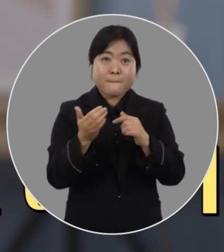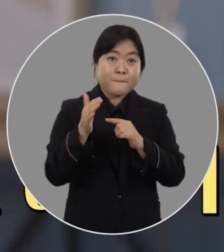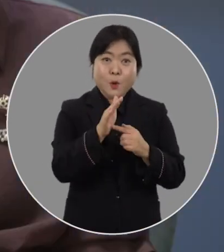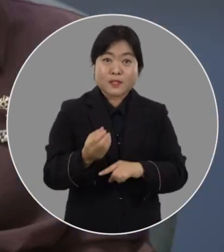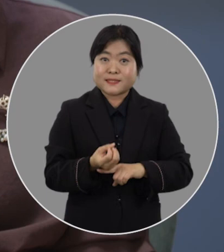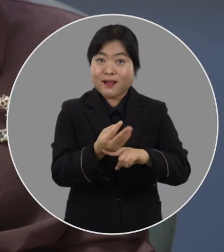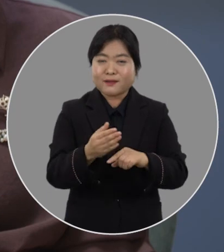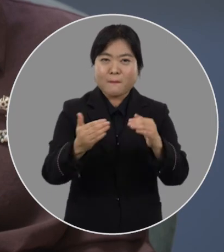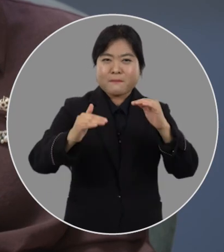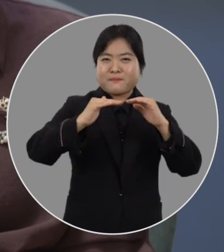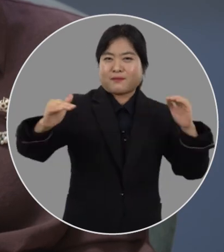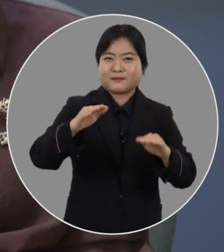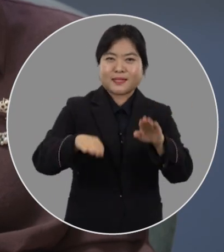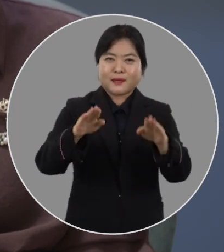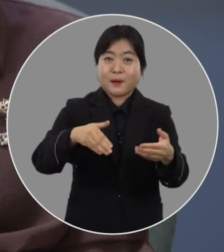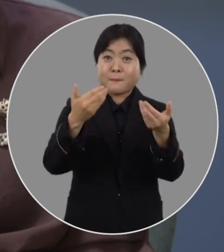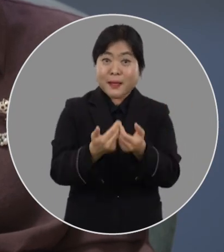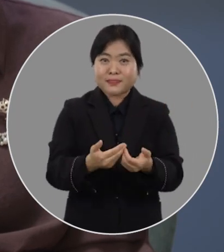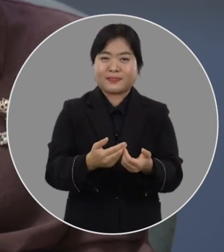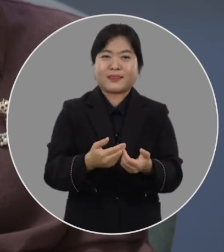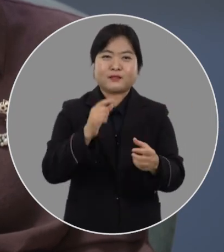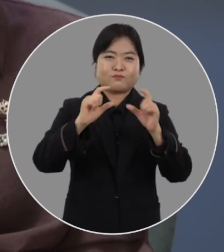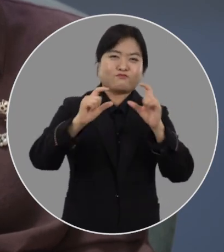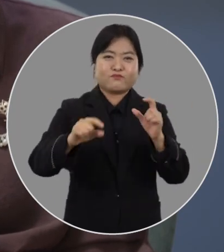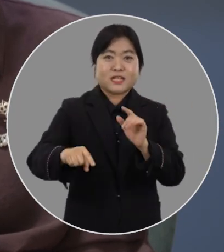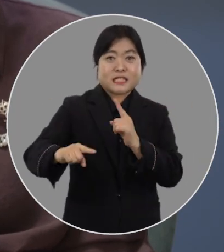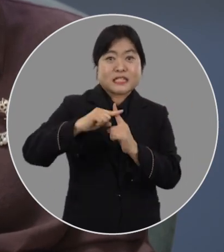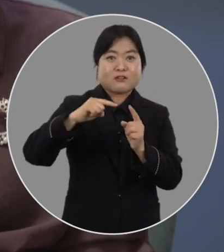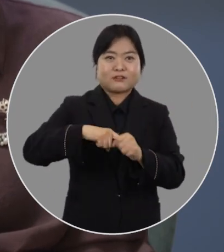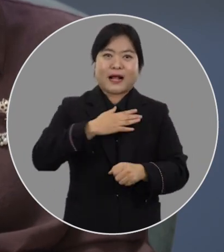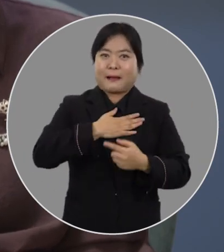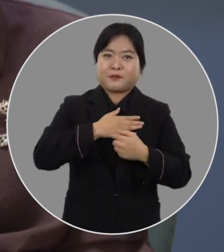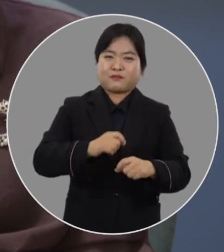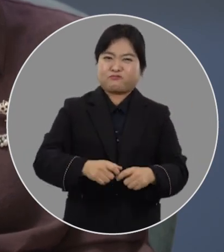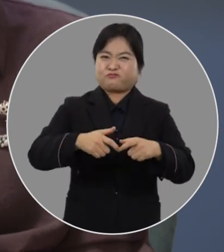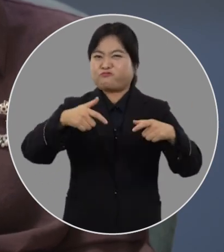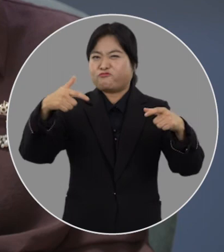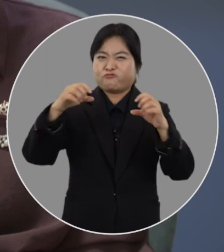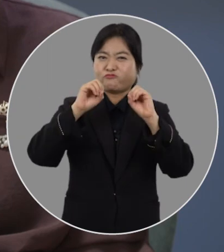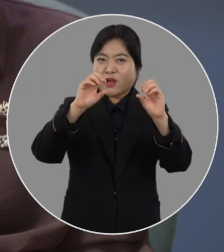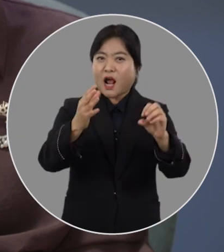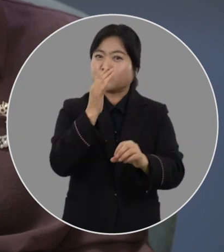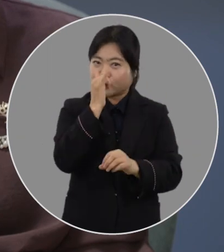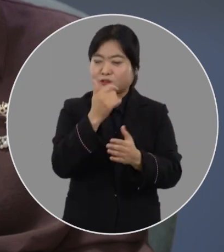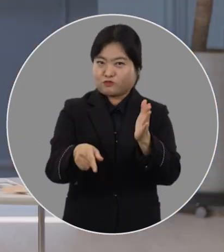전하는 평등과 차별 반대의 목소리, 긍정적인 감정이 널리 전파될